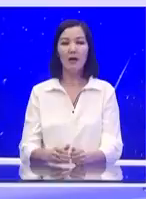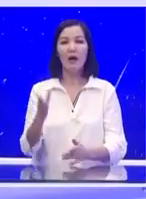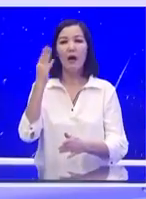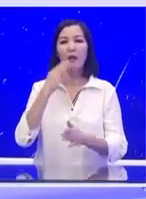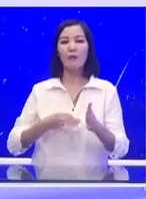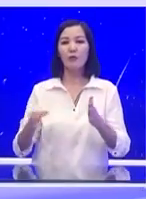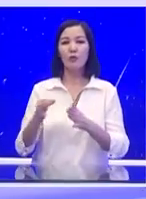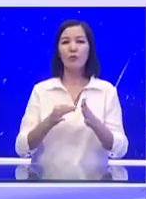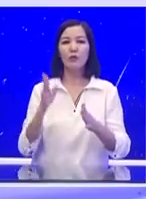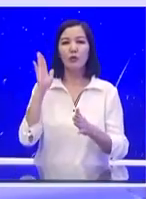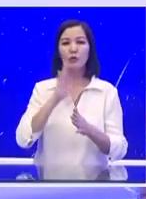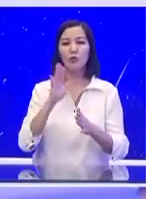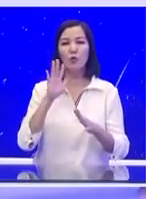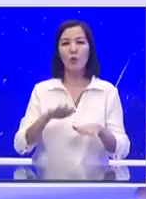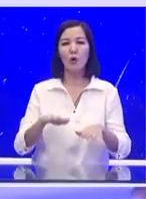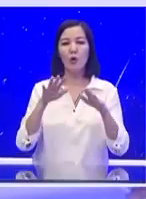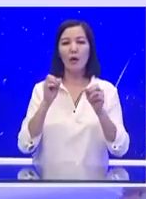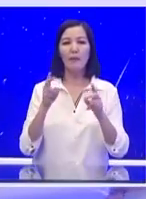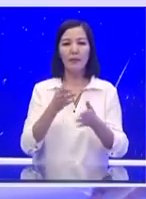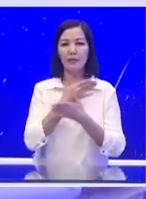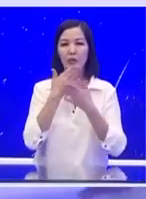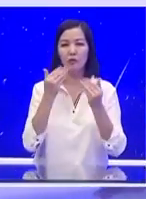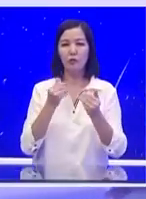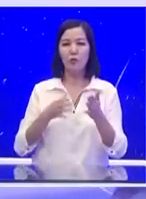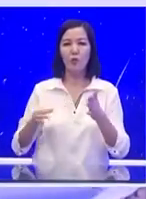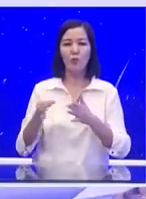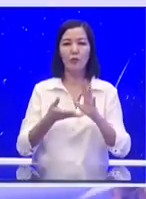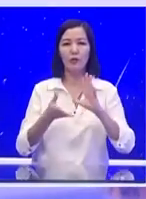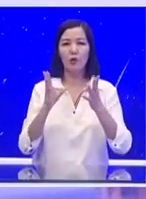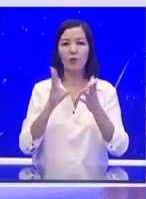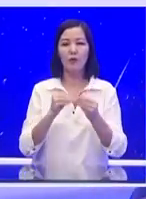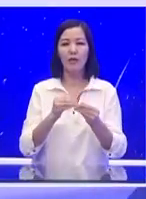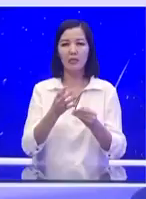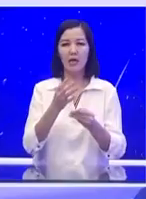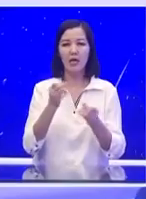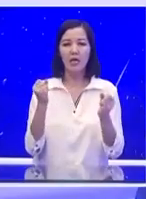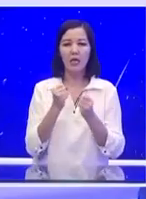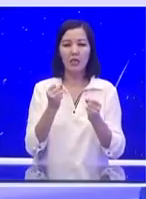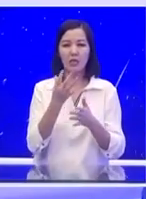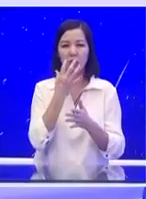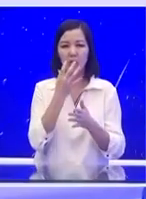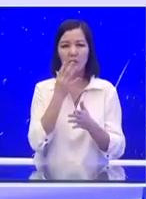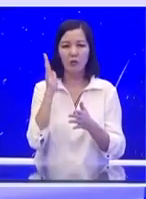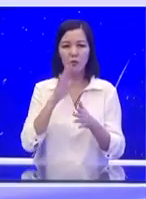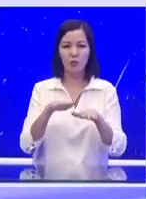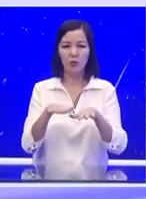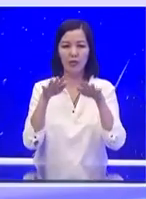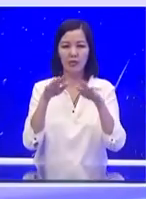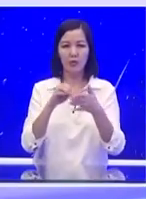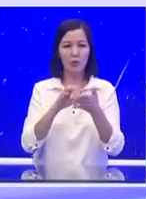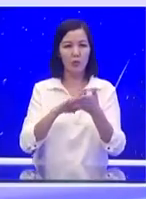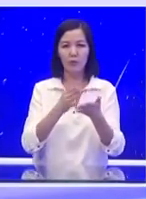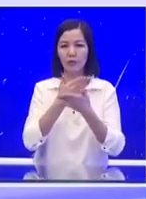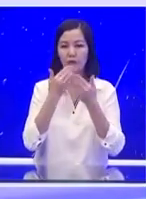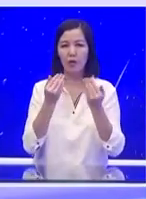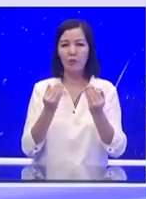Алматы облысында су басу қауіп жоқ. Өйткені облыс аумағында биыл қыс жылы болып, су тасқыны құбылыстары тіркелмеді.